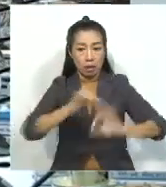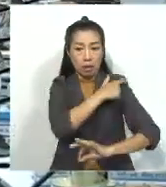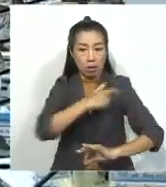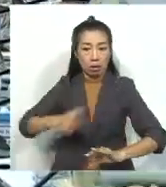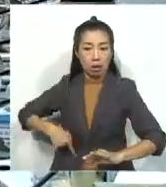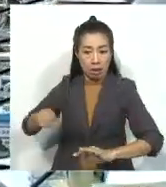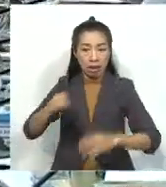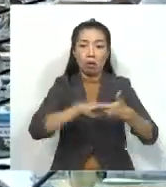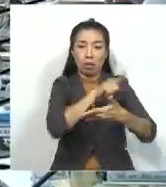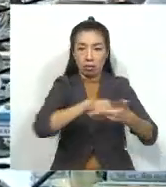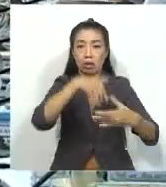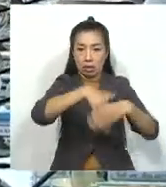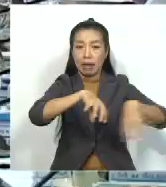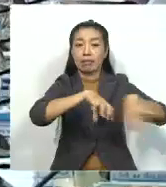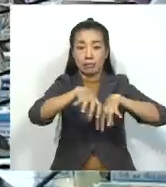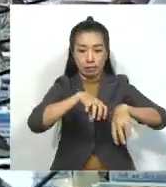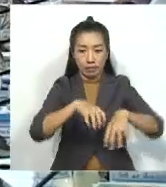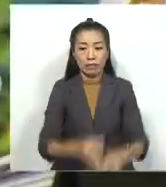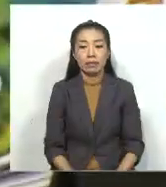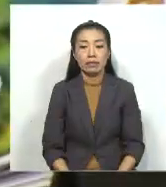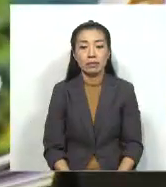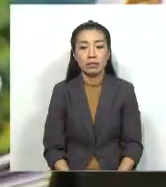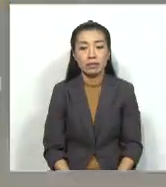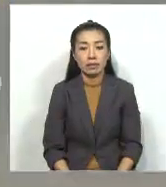าสู่การเลือกตั้งค่ะ